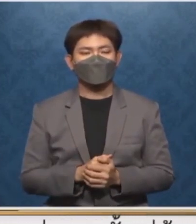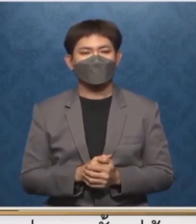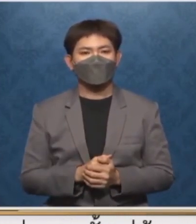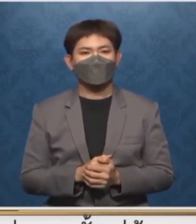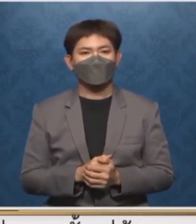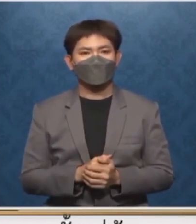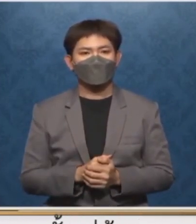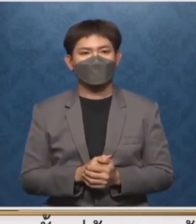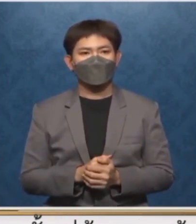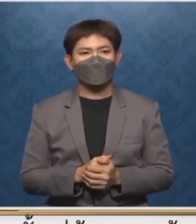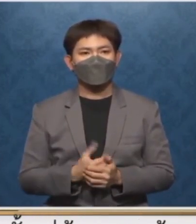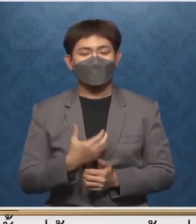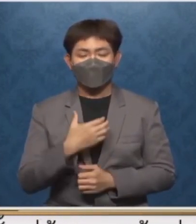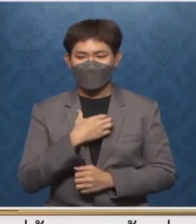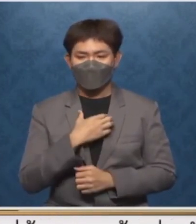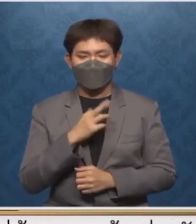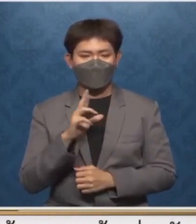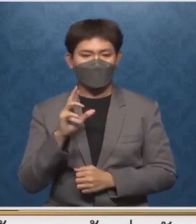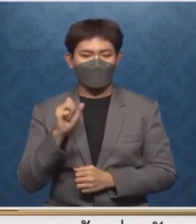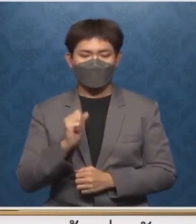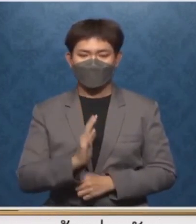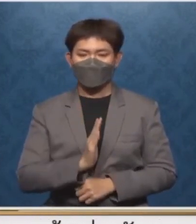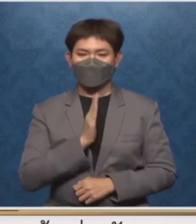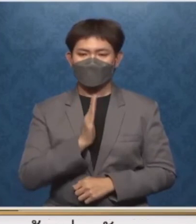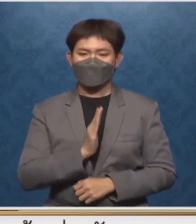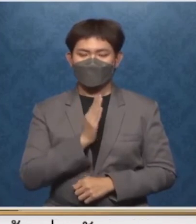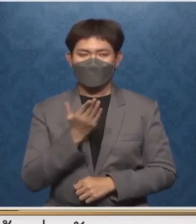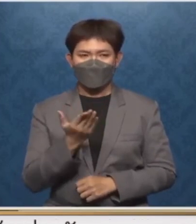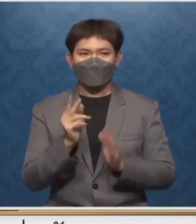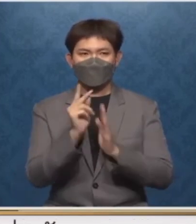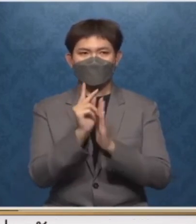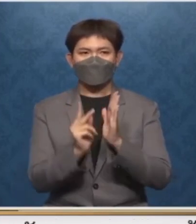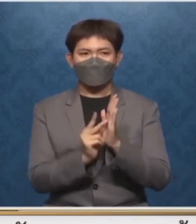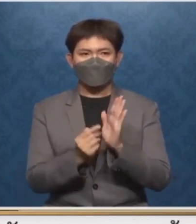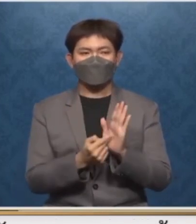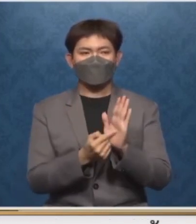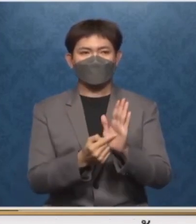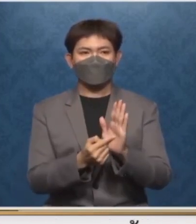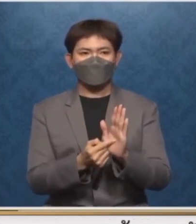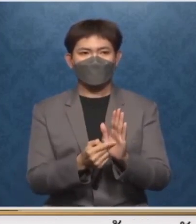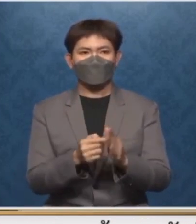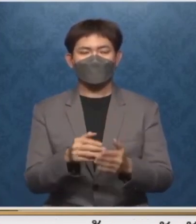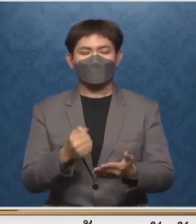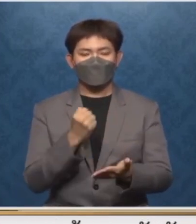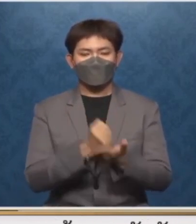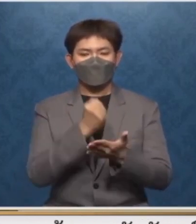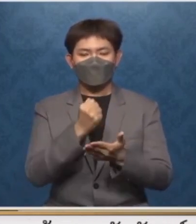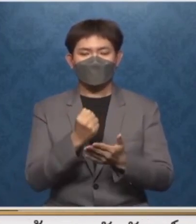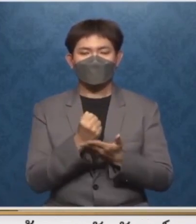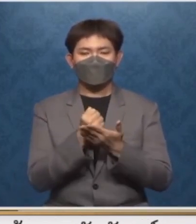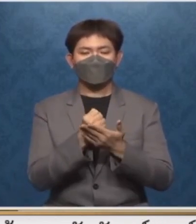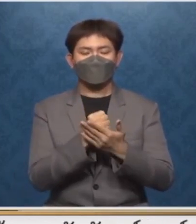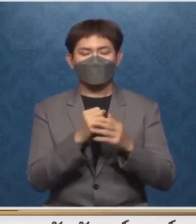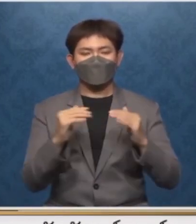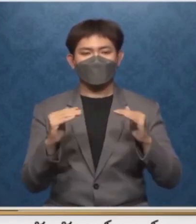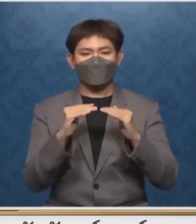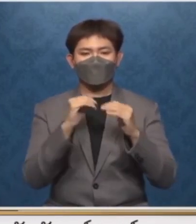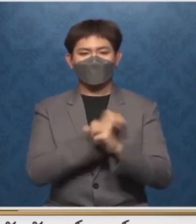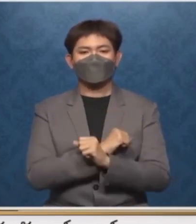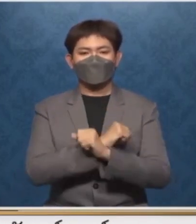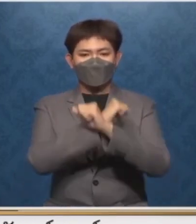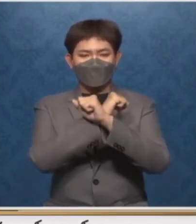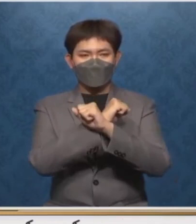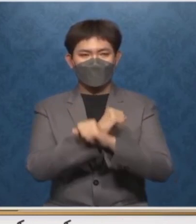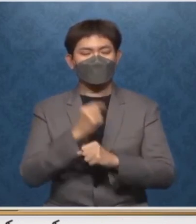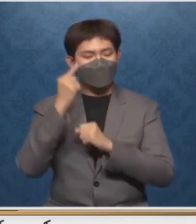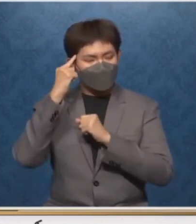ถ้าเราอยากจะเป็นสภาที่ทรงเกียรติกฎหมายฉบับนี้เป็นกฎหมายที่มีขึ้นเพื่อคุ้มครองสวัสดิภาพของประชาชนค่ะดิฉันห